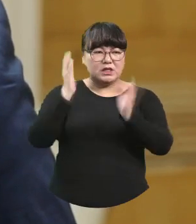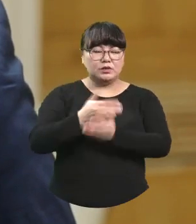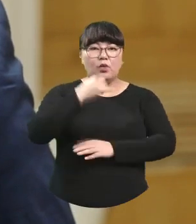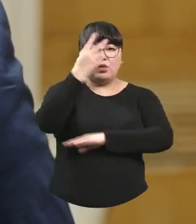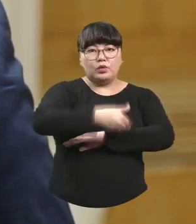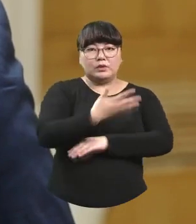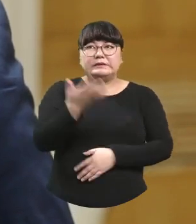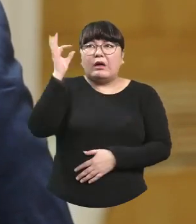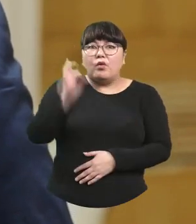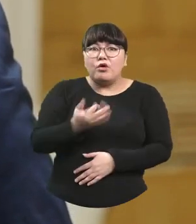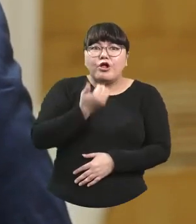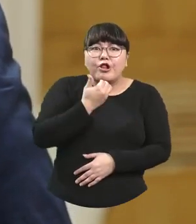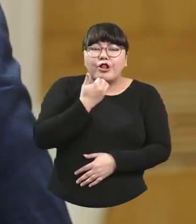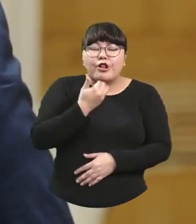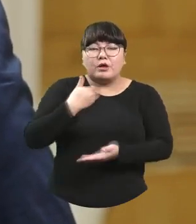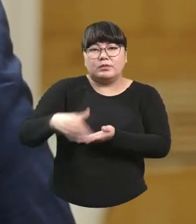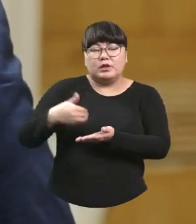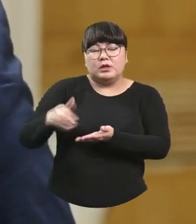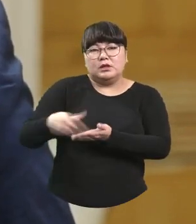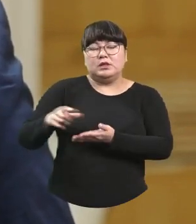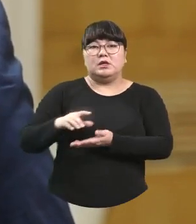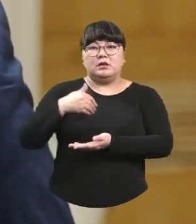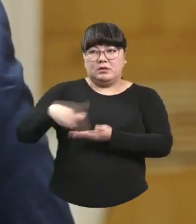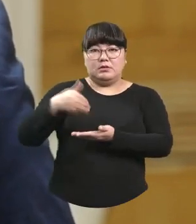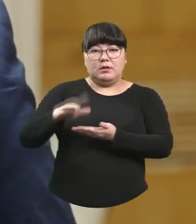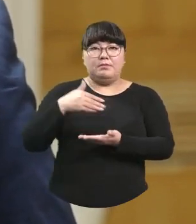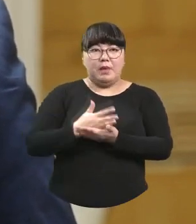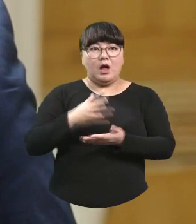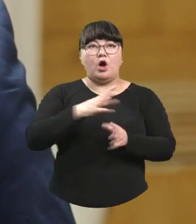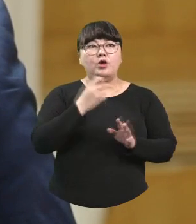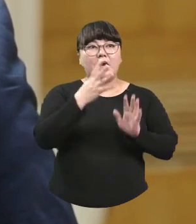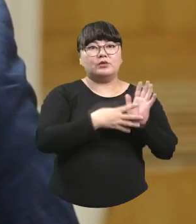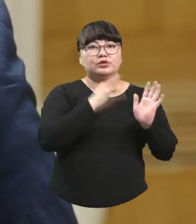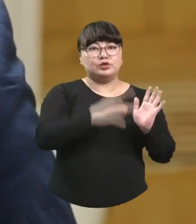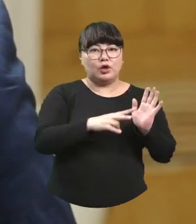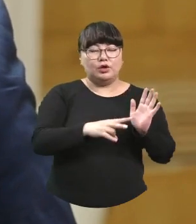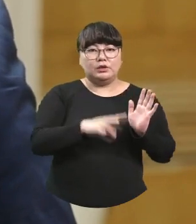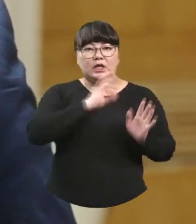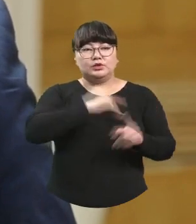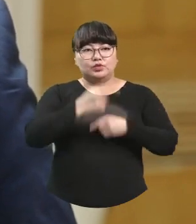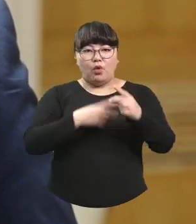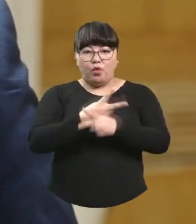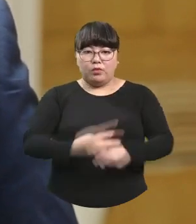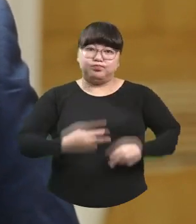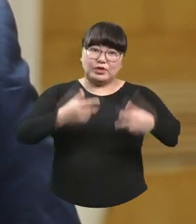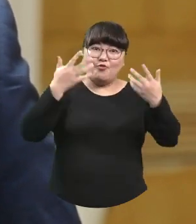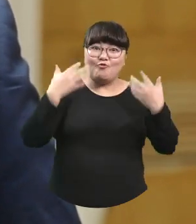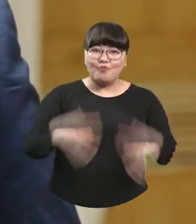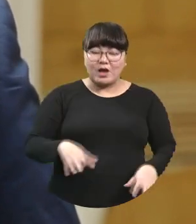уулуурхан бүтээгдэхүүний 5% бид нар болсуулж одоо экспортод ингээ гаргадаг байсан бол 19 онд ашигтлын тухай хуулинд өөрчлөлт